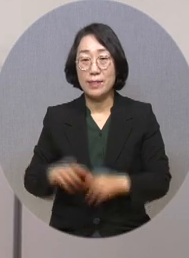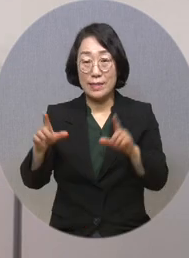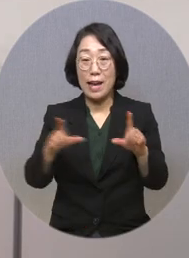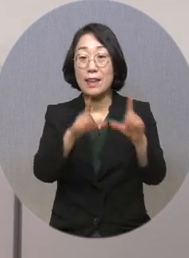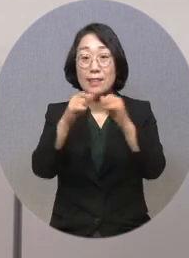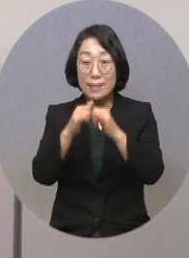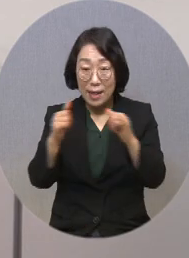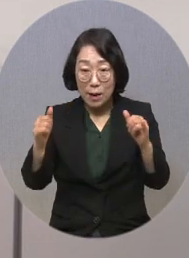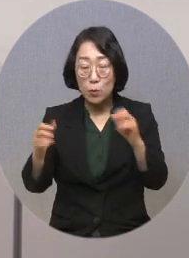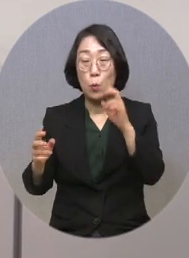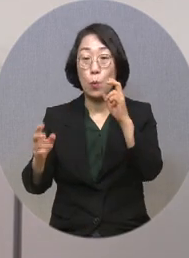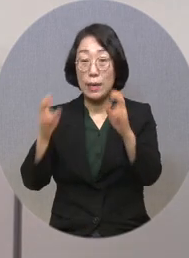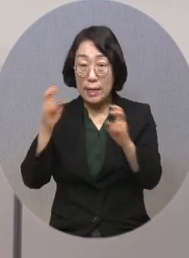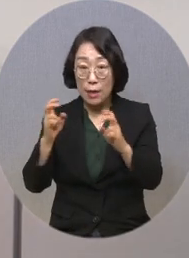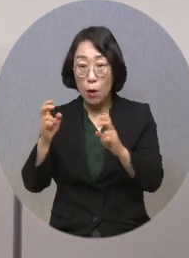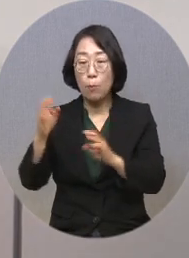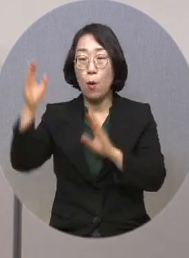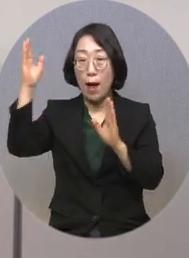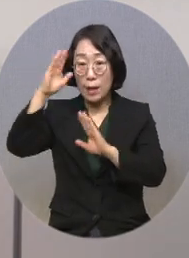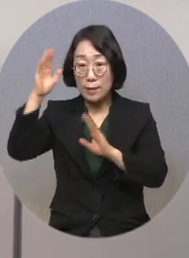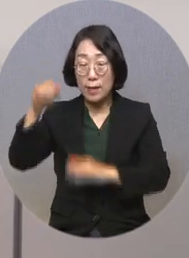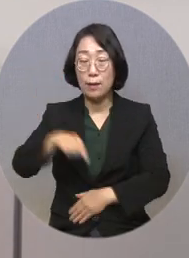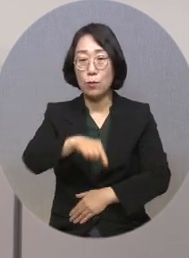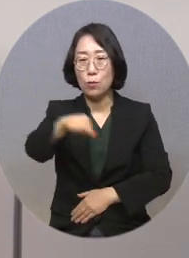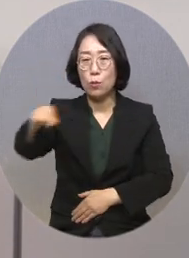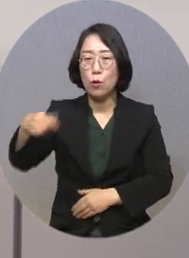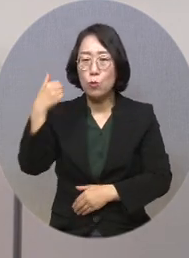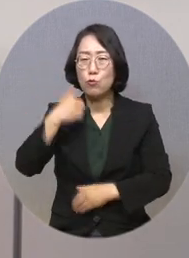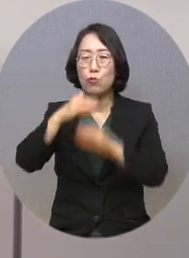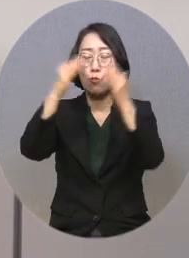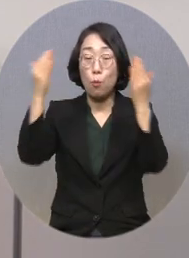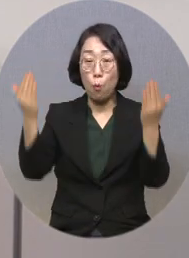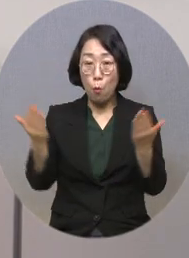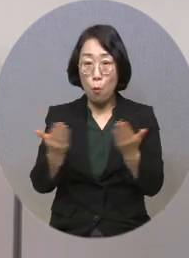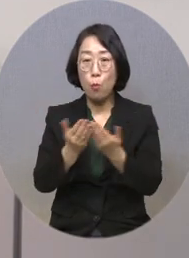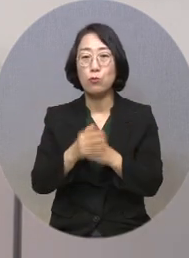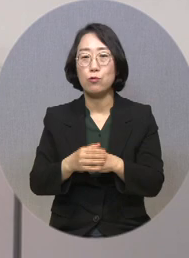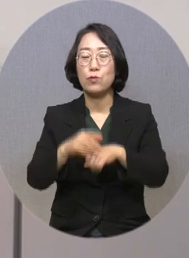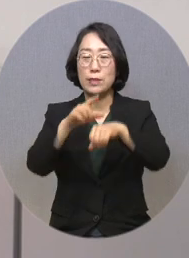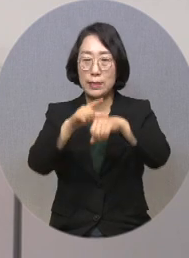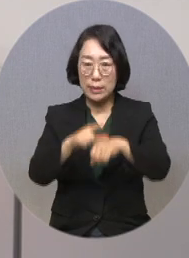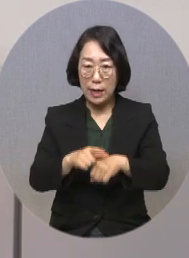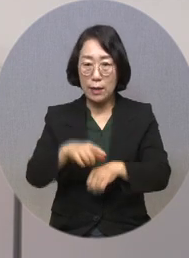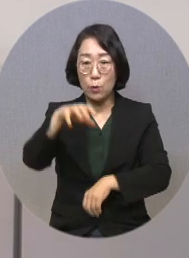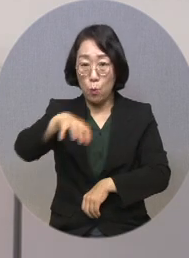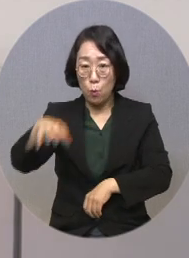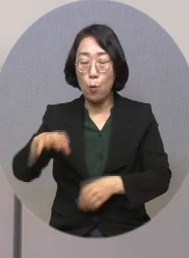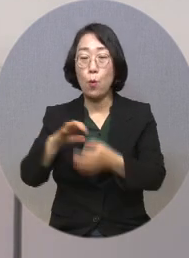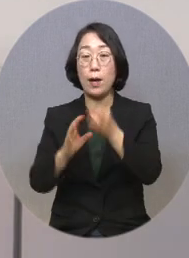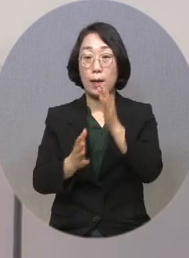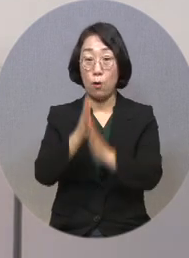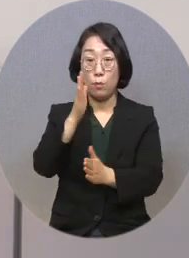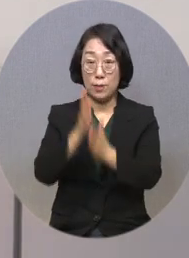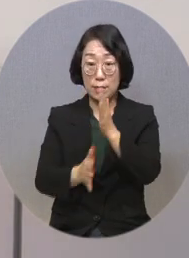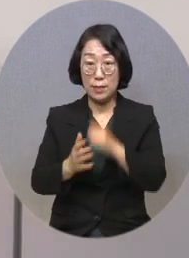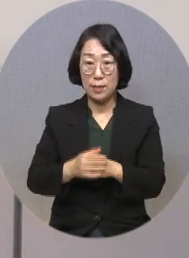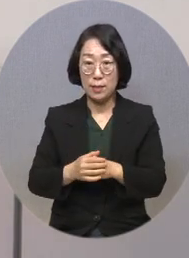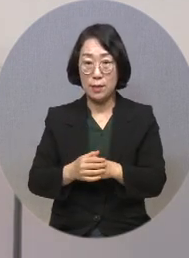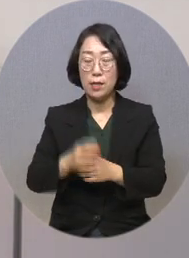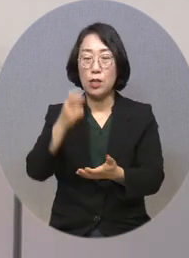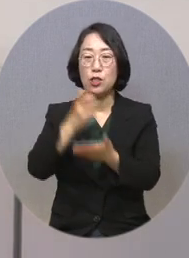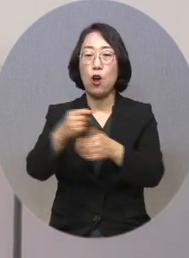기업, 학생 등 누구나 자유롭게 시간과 장소에 제약이 없이